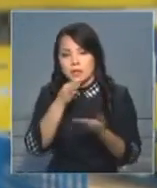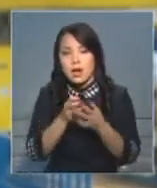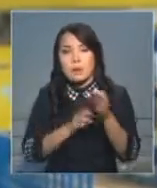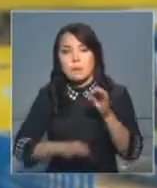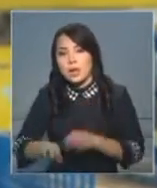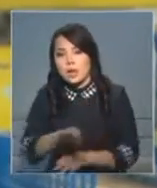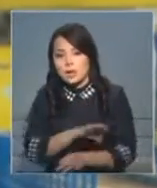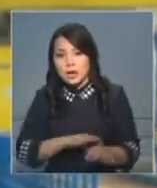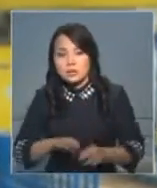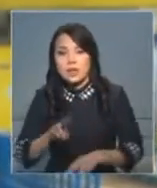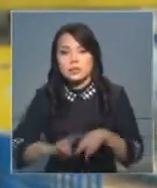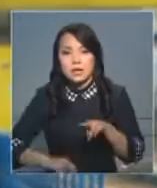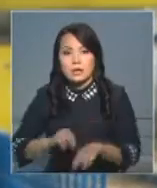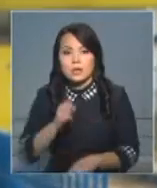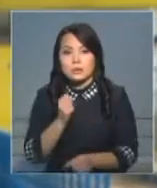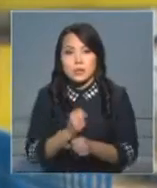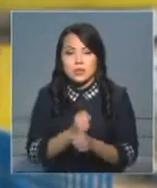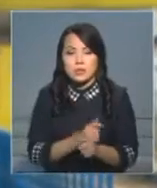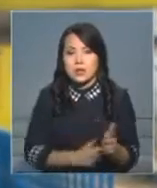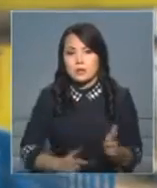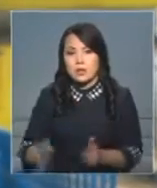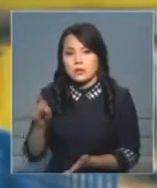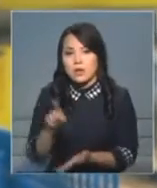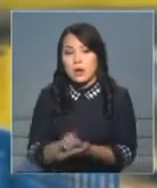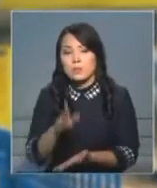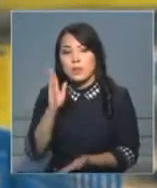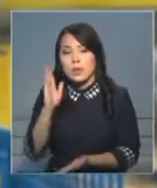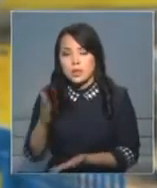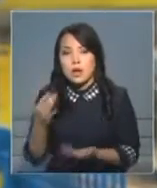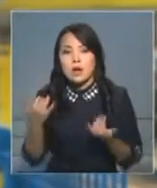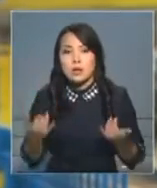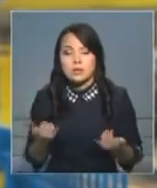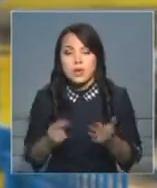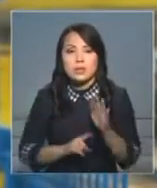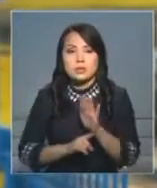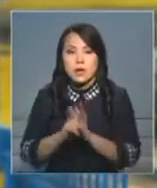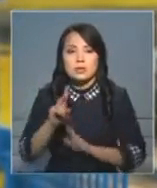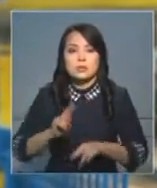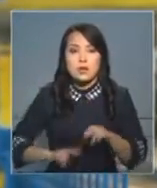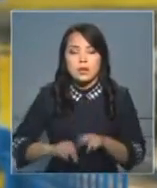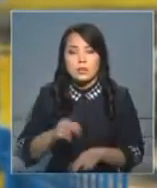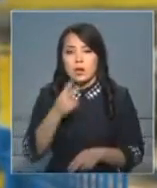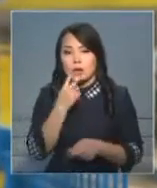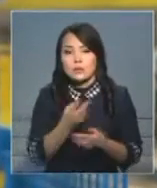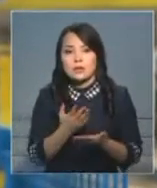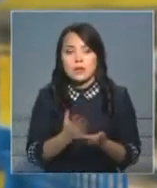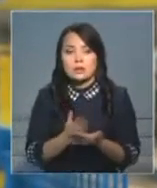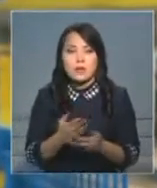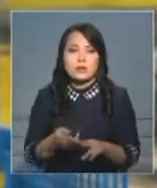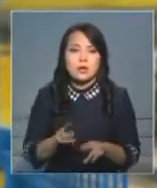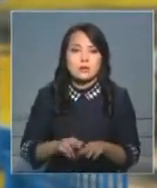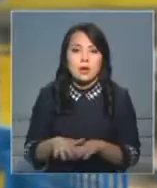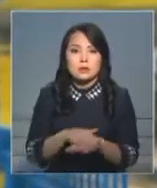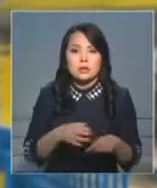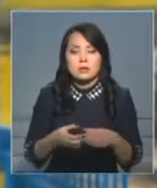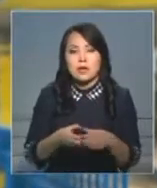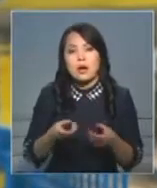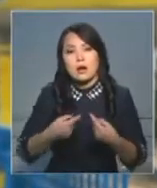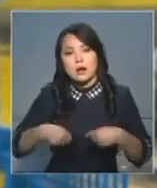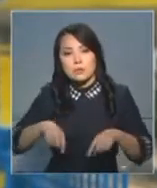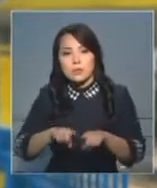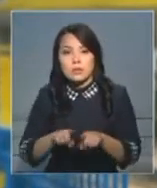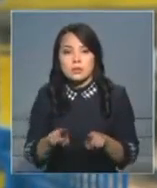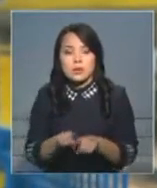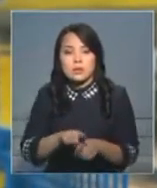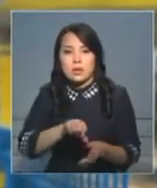проектпен салынатын болады. Және де қазіргі салынып жатқан үйлерге қарағанда, бұл